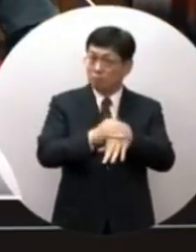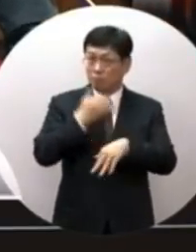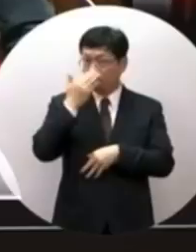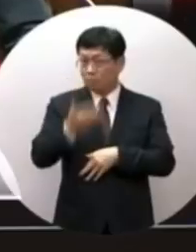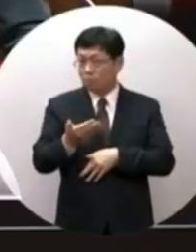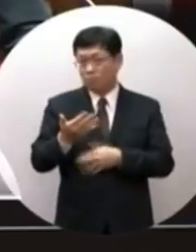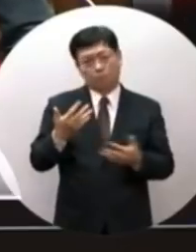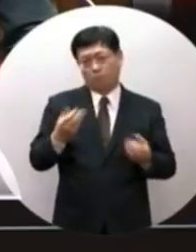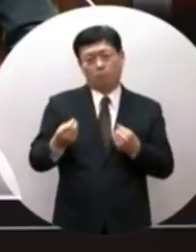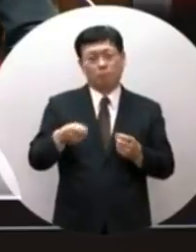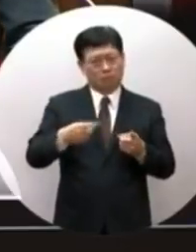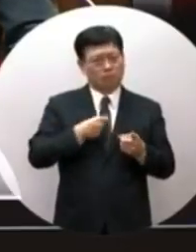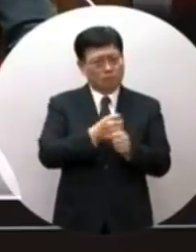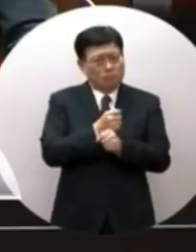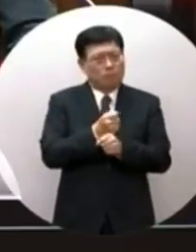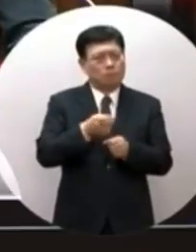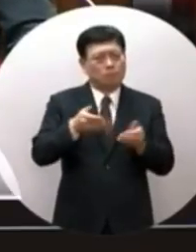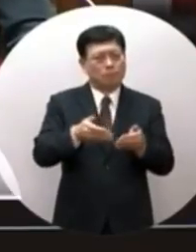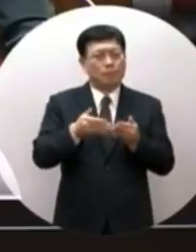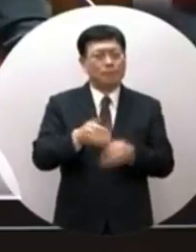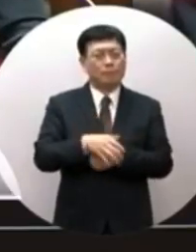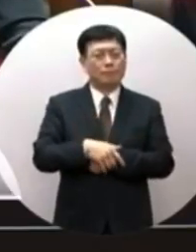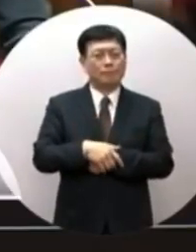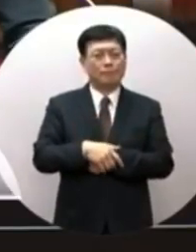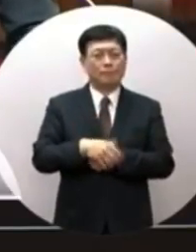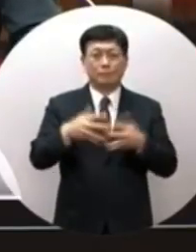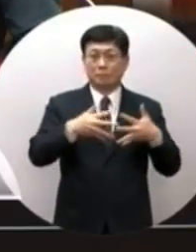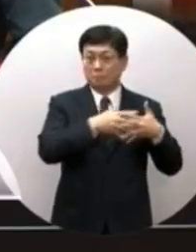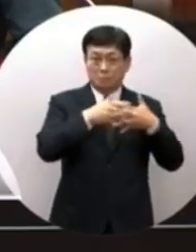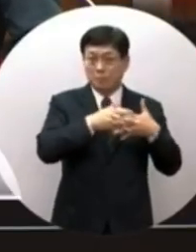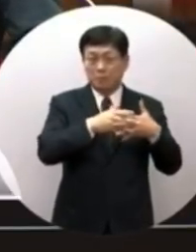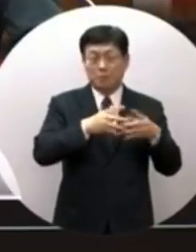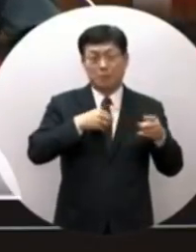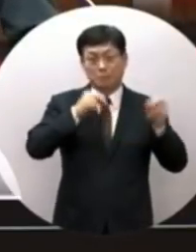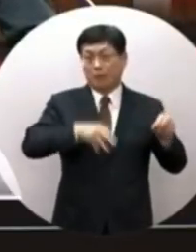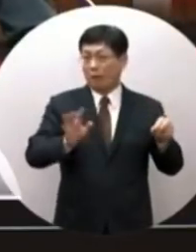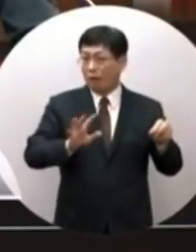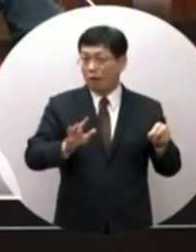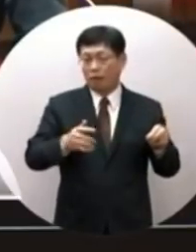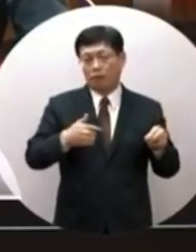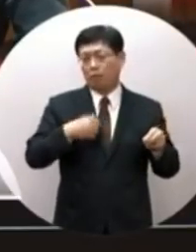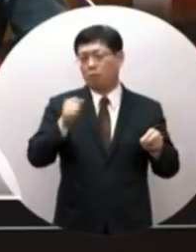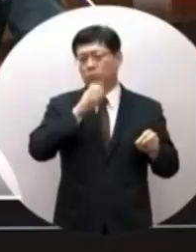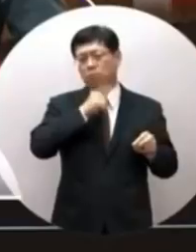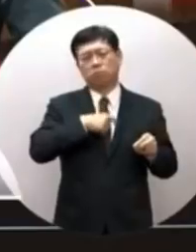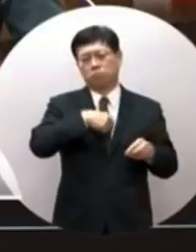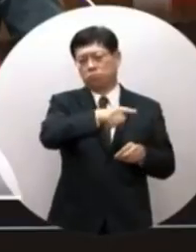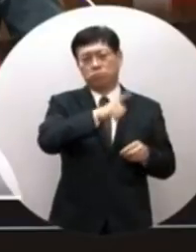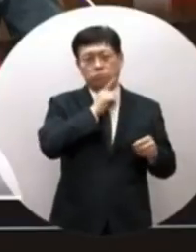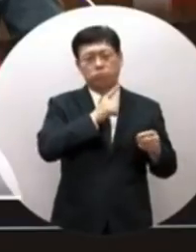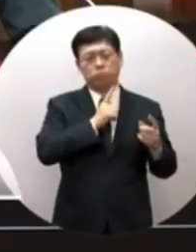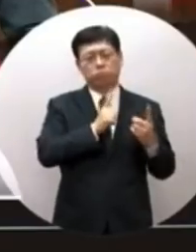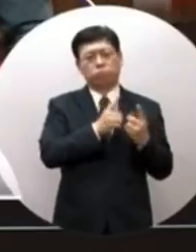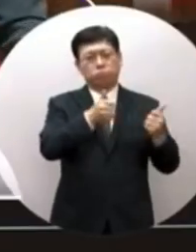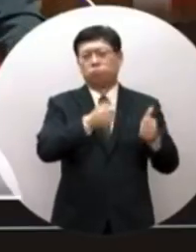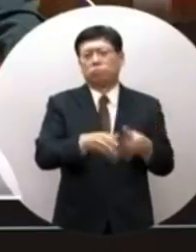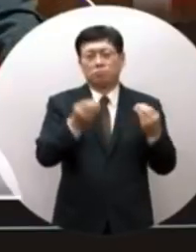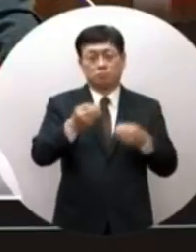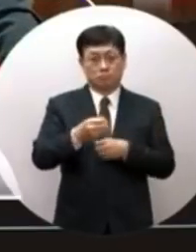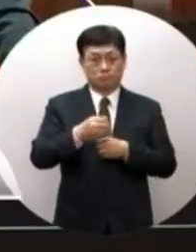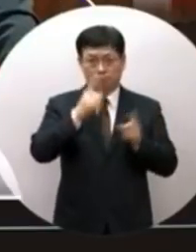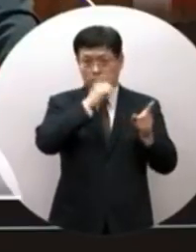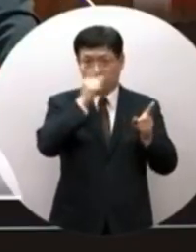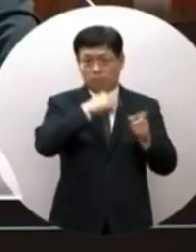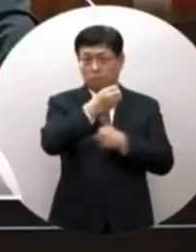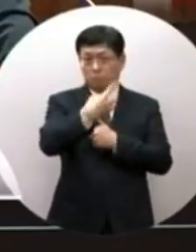行？这个也很重要。啊，美国唔跟咱签，咱无必要跟美国合好。美国常